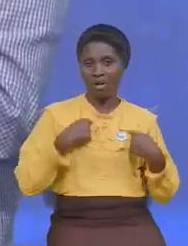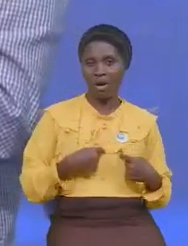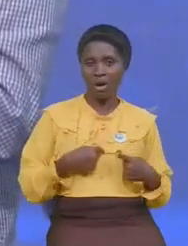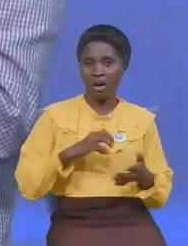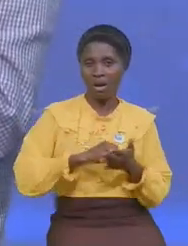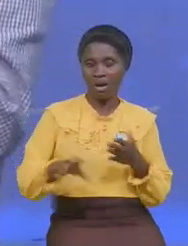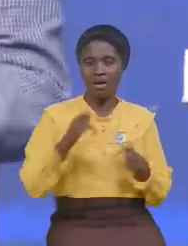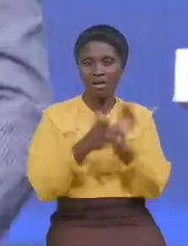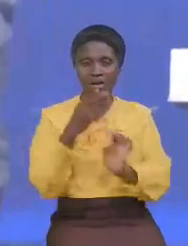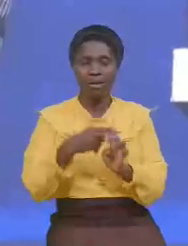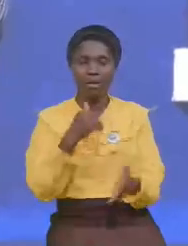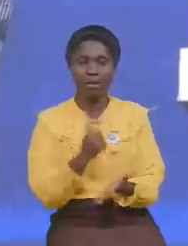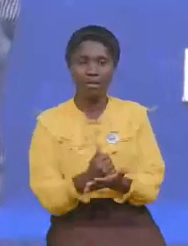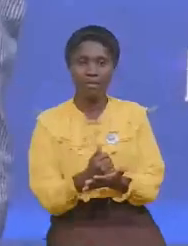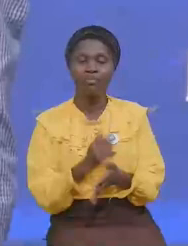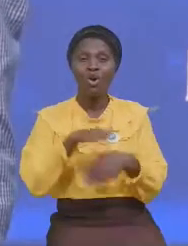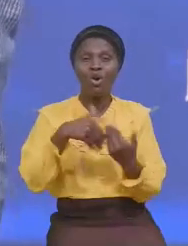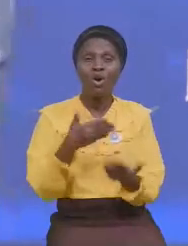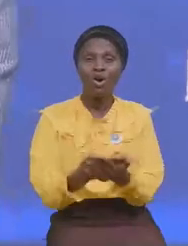sera ôté.